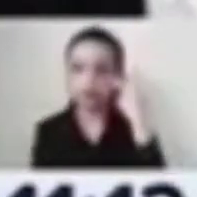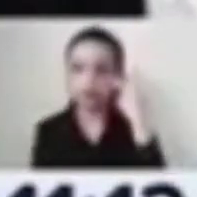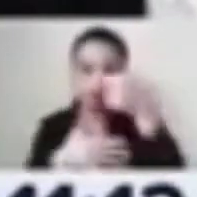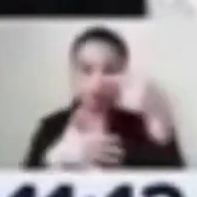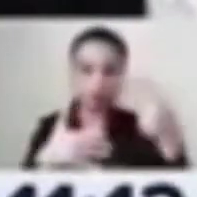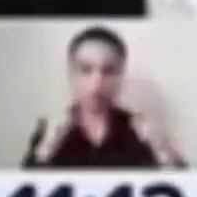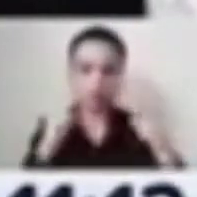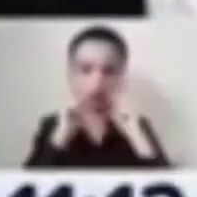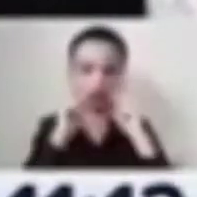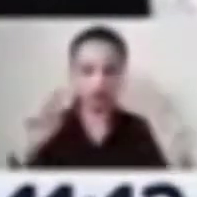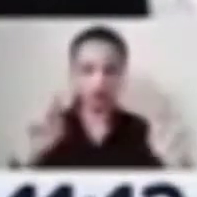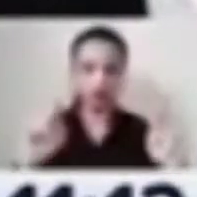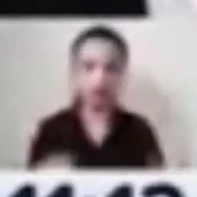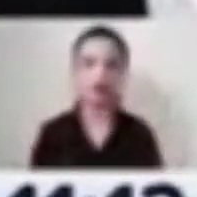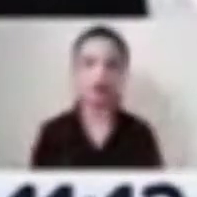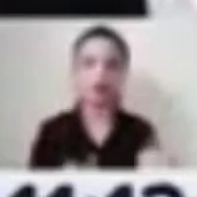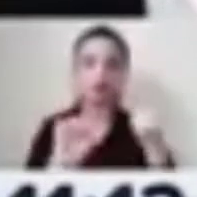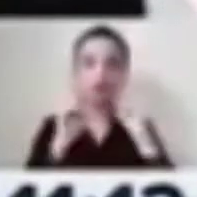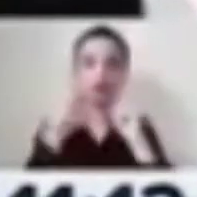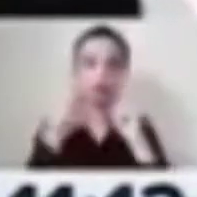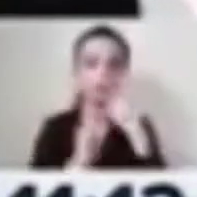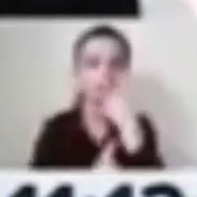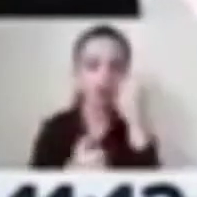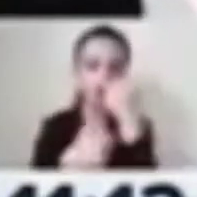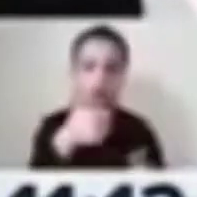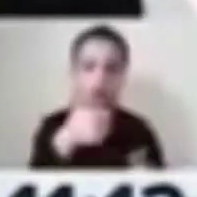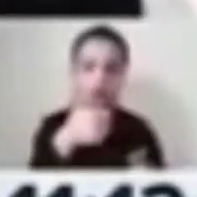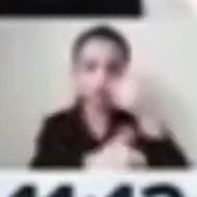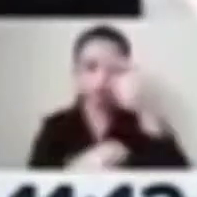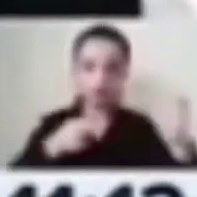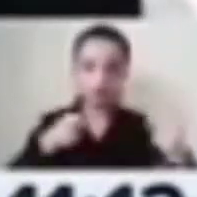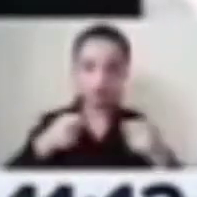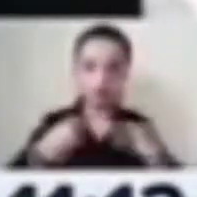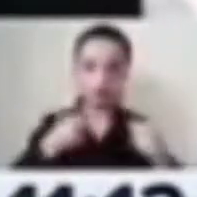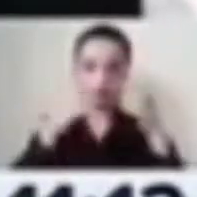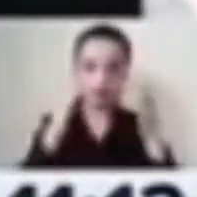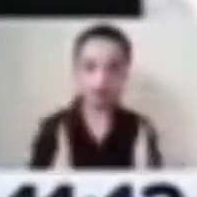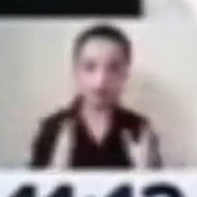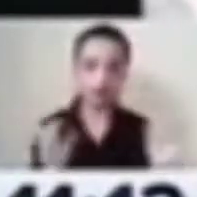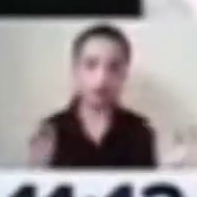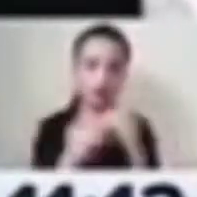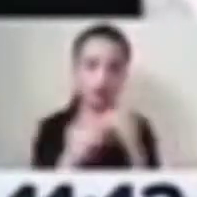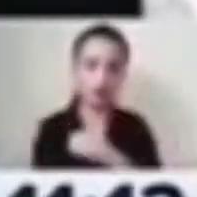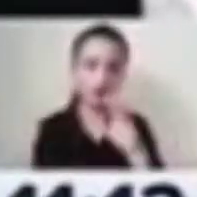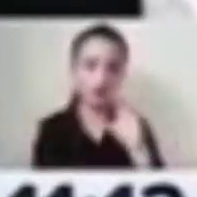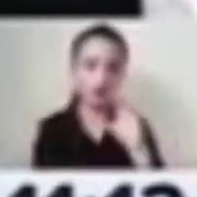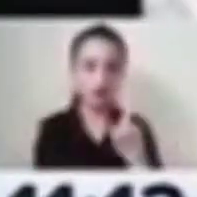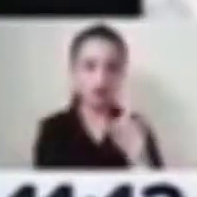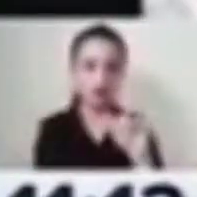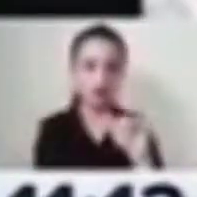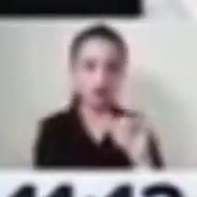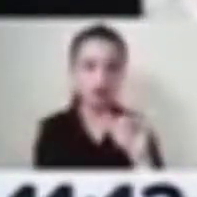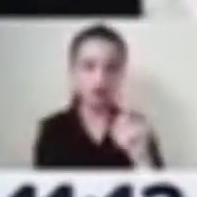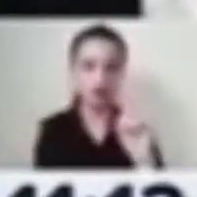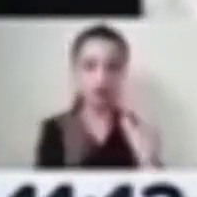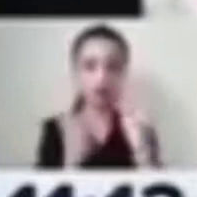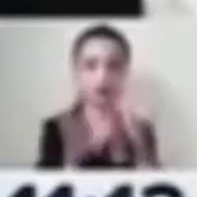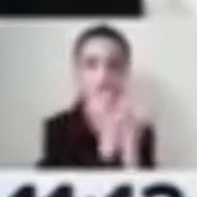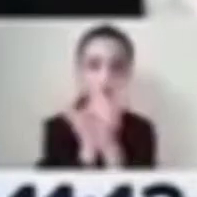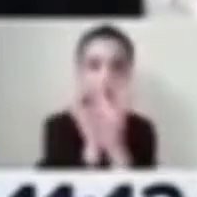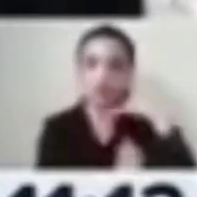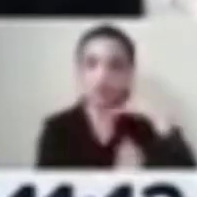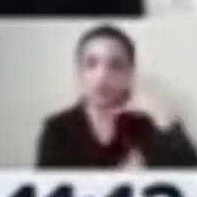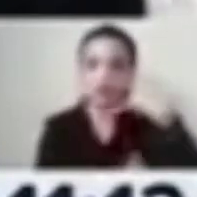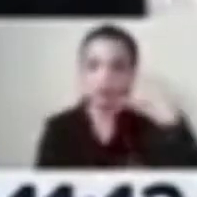Dito Telecom sa publiko. Saan-saan po ito at gaano naman po ang magiging lawak